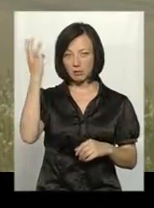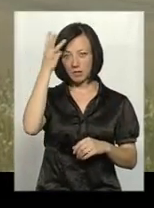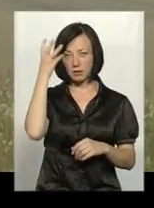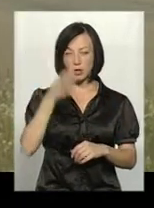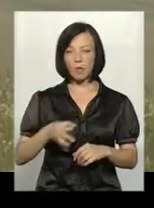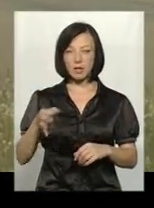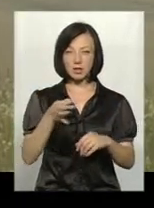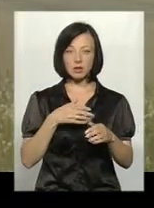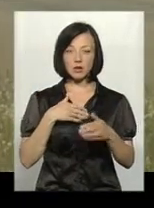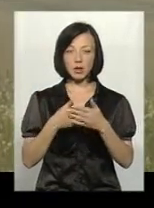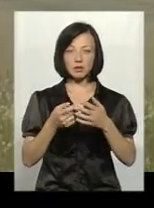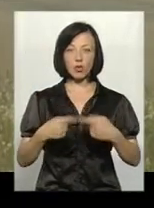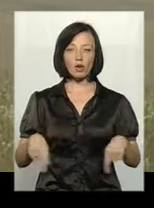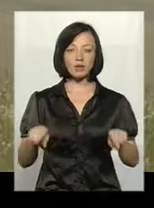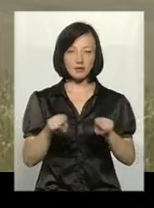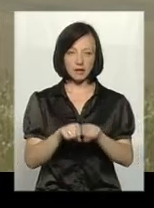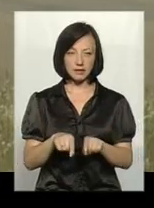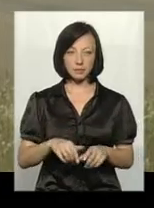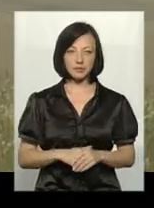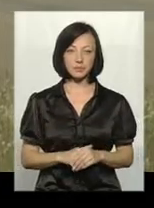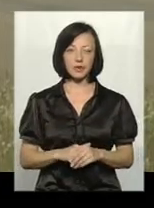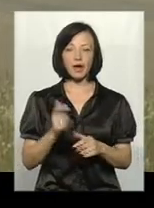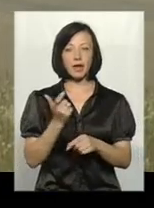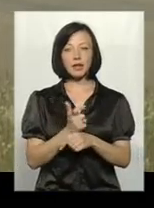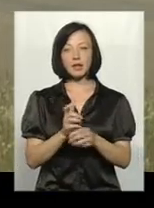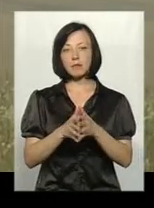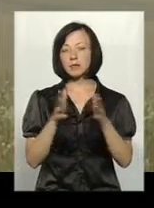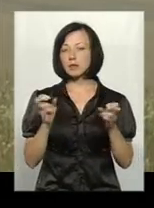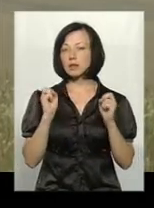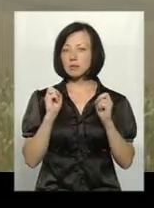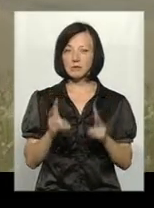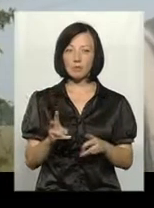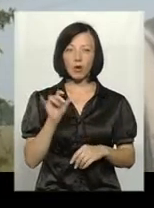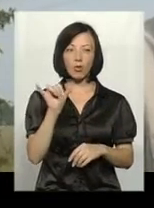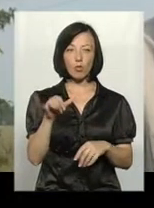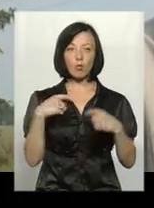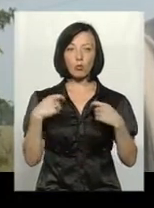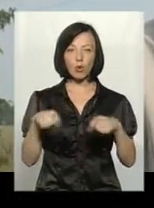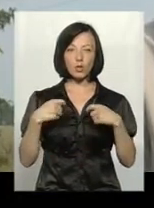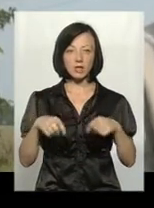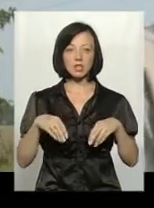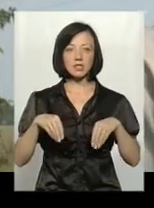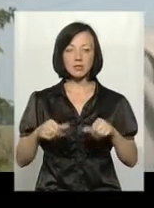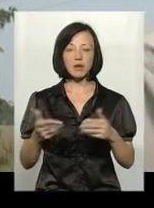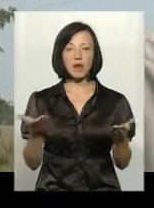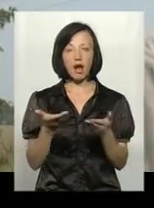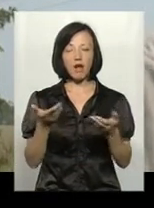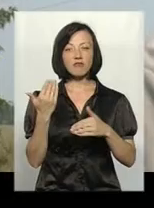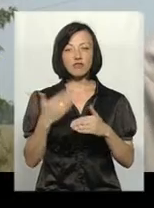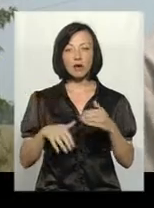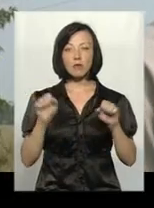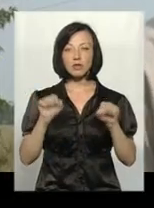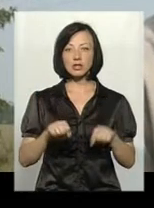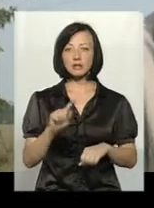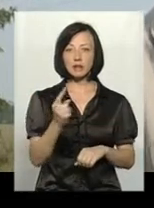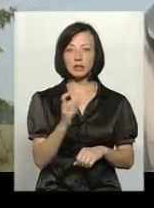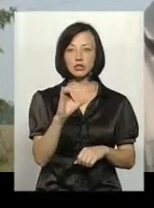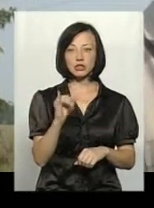громадській організації під такою ж назвою. Найбільшу небезпеку вони вбачають у продажі землі, яка вже можлива з 1